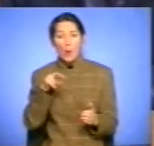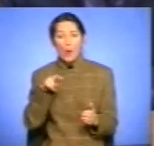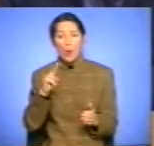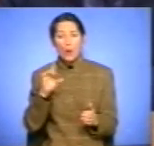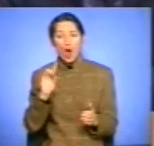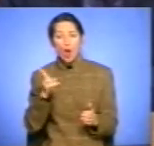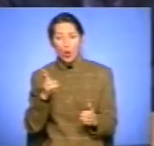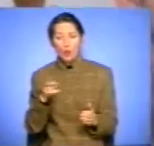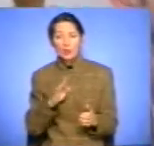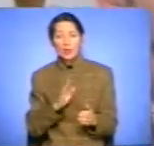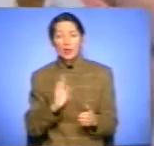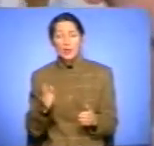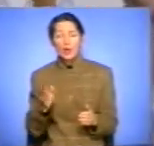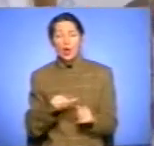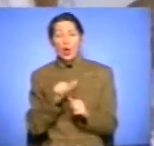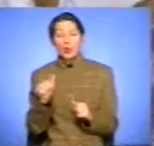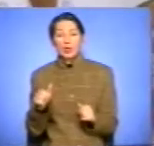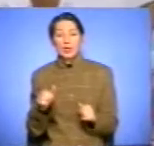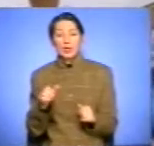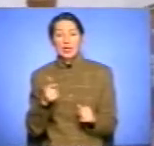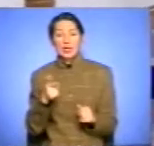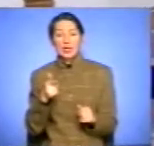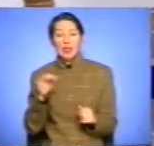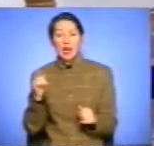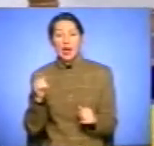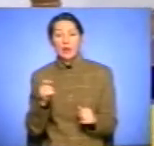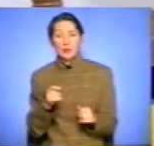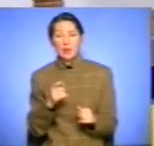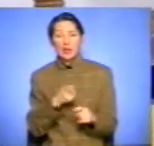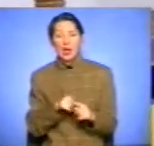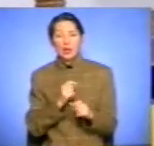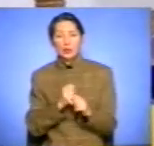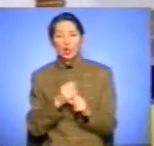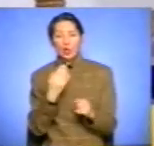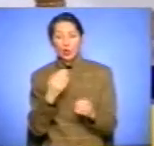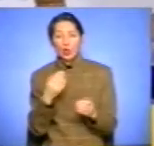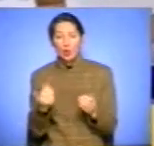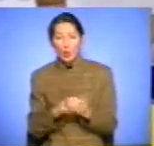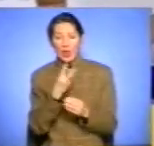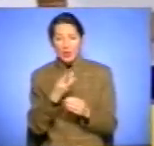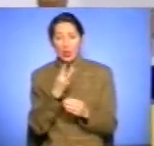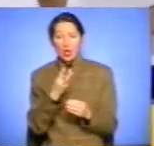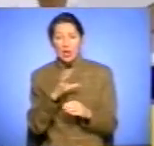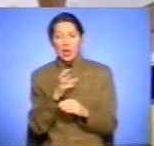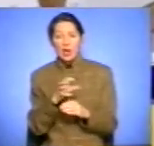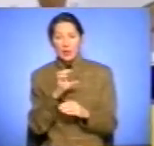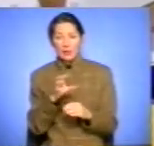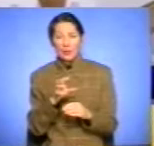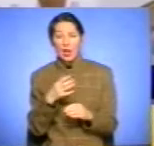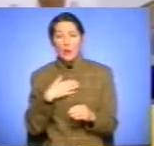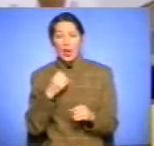відзняла новий кліп наш концерт ми Стараємося його завжди зробити цікавим цікавим чим тому що